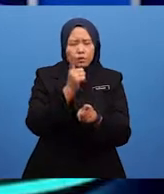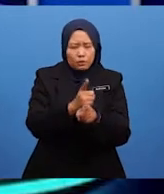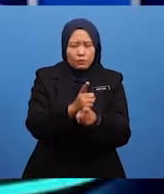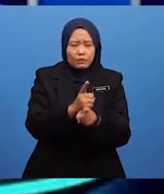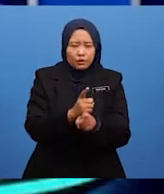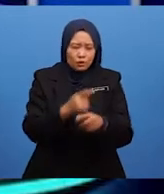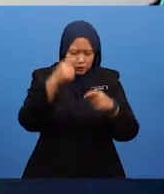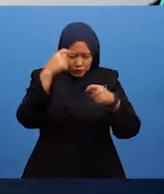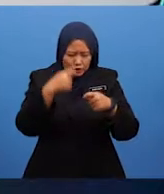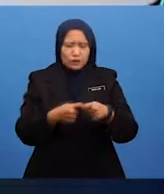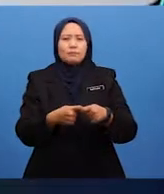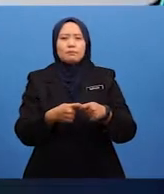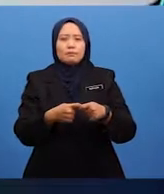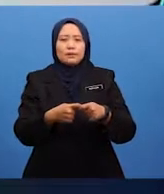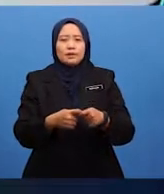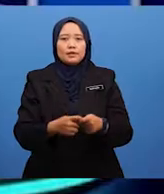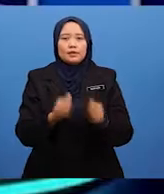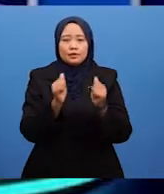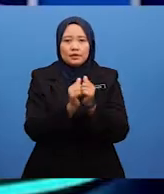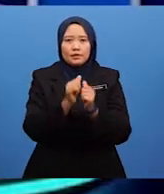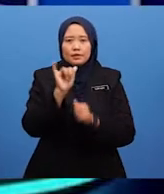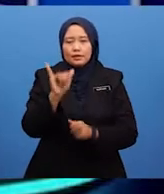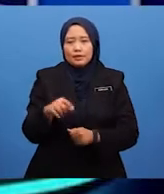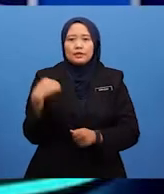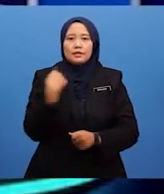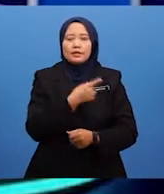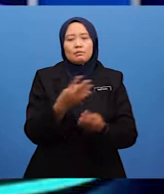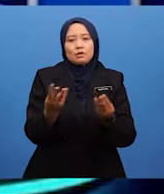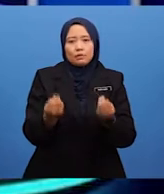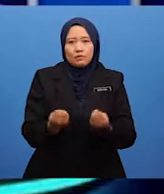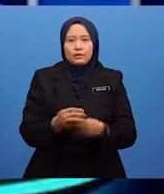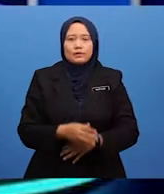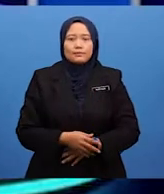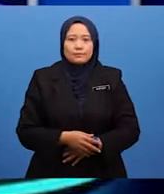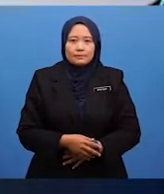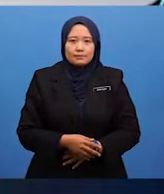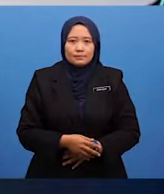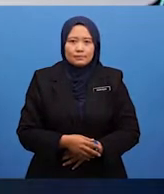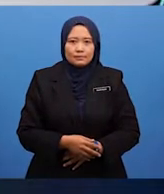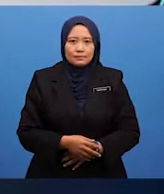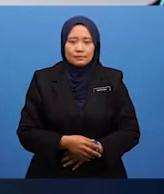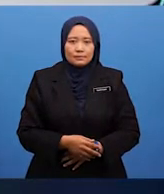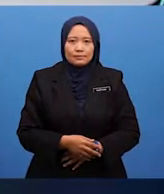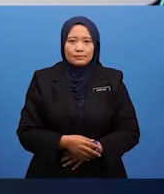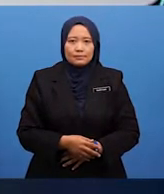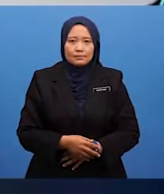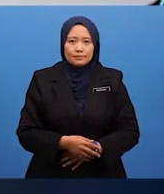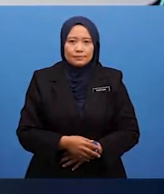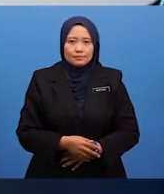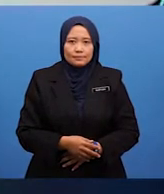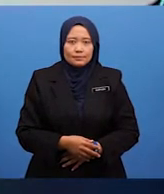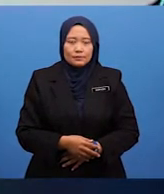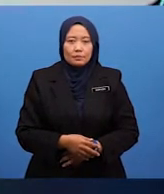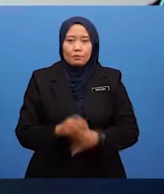ketepatannya diperlukan dan Yasin C barrier lukisan Teknik ini lebih cenderung ke arah untuk menjadi seorang insinyur internet